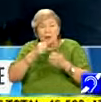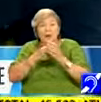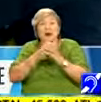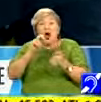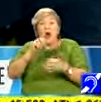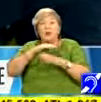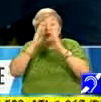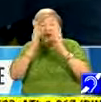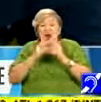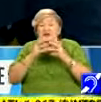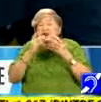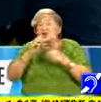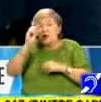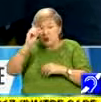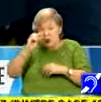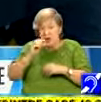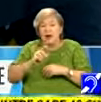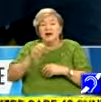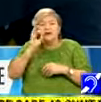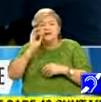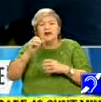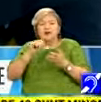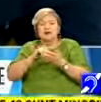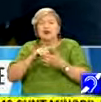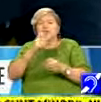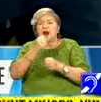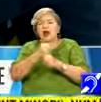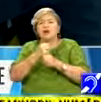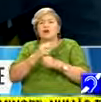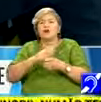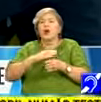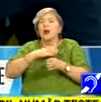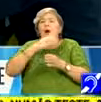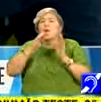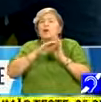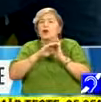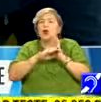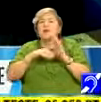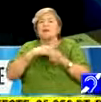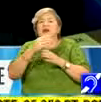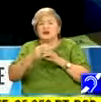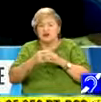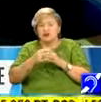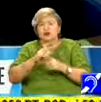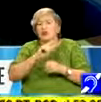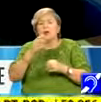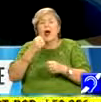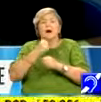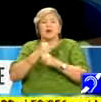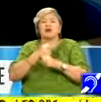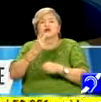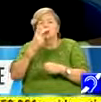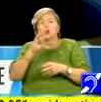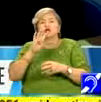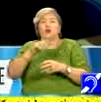vor funcționa cu program prelungit și nu vor fi 24 de ore din 24. Aceeași